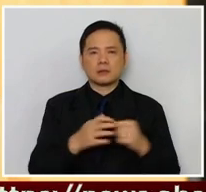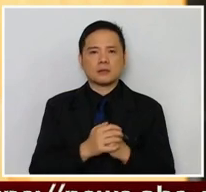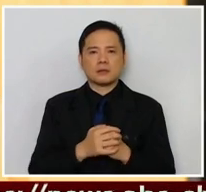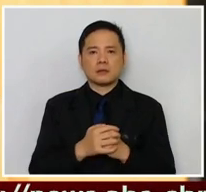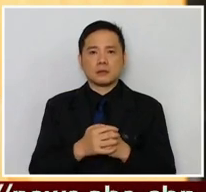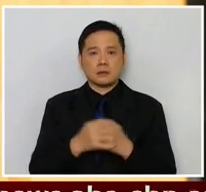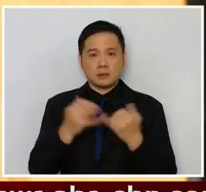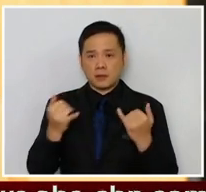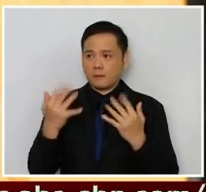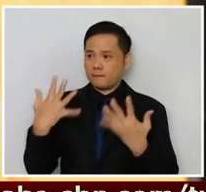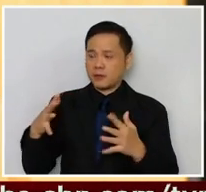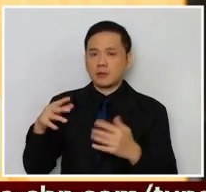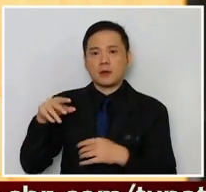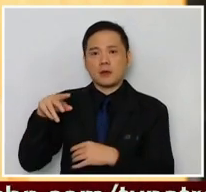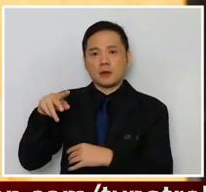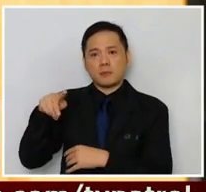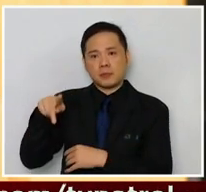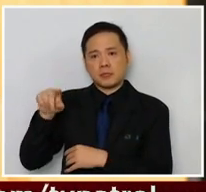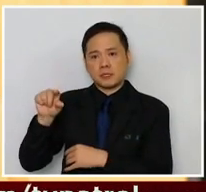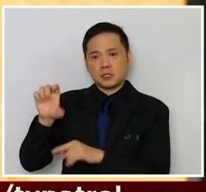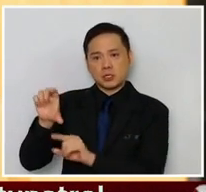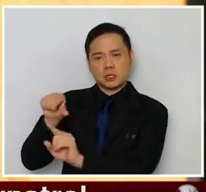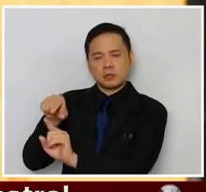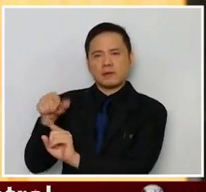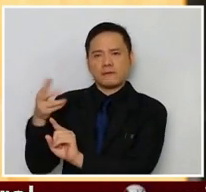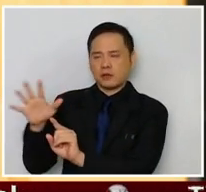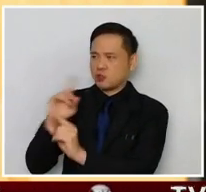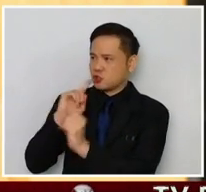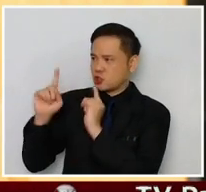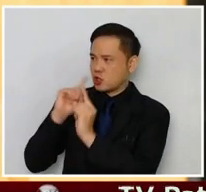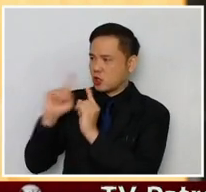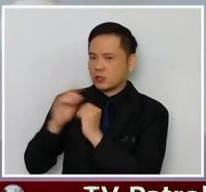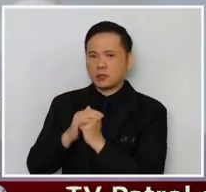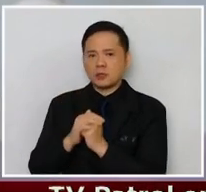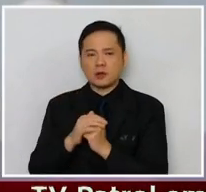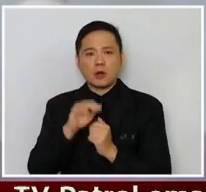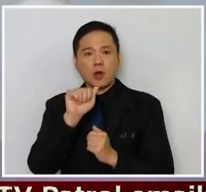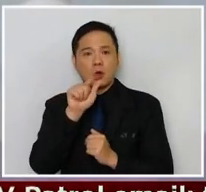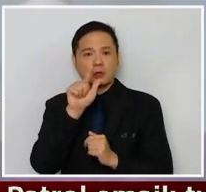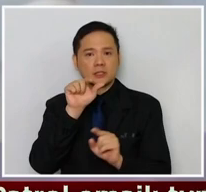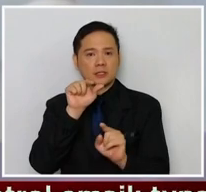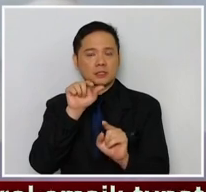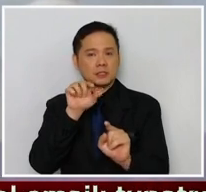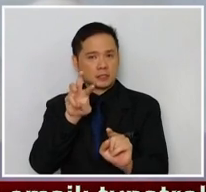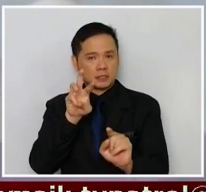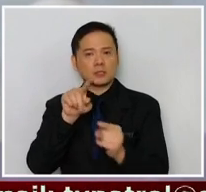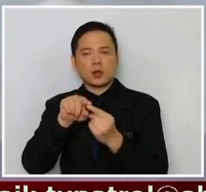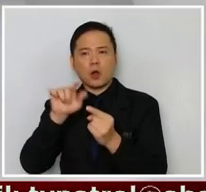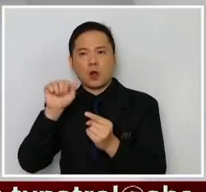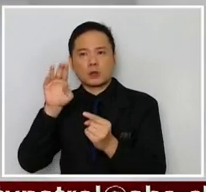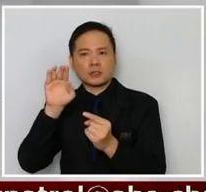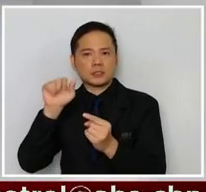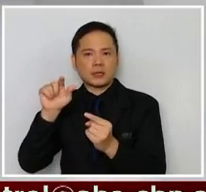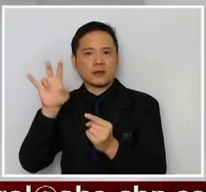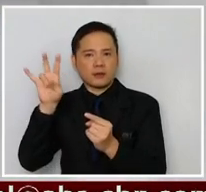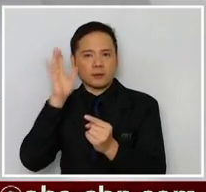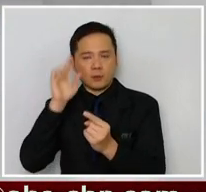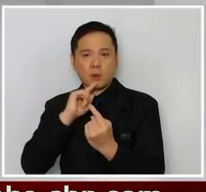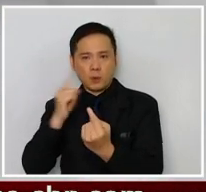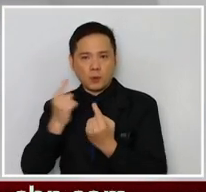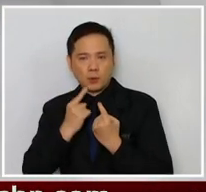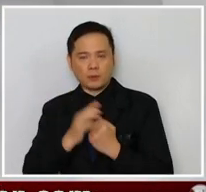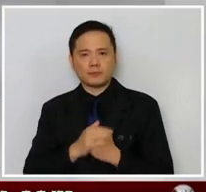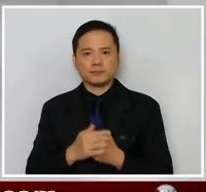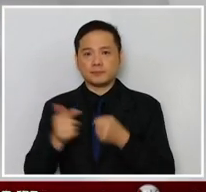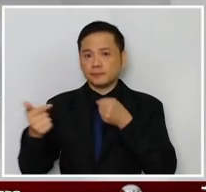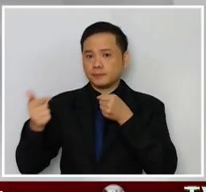Coast Guard, hindi rin niya alam. Ngayon na lang nalaman. Siya po ay August 6, ako ay August 7 ko nalaman. Ayon sa Tugo, nakikipagtulungan sila sa